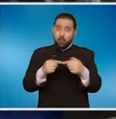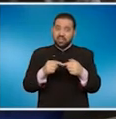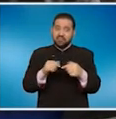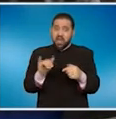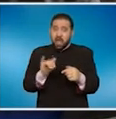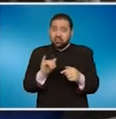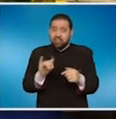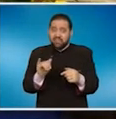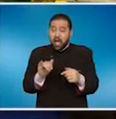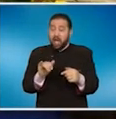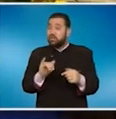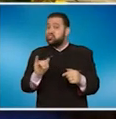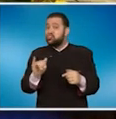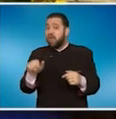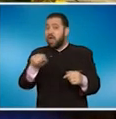cuiva.